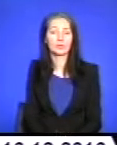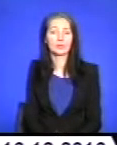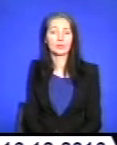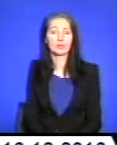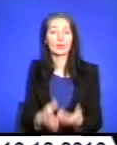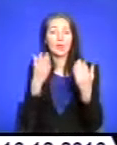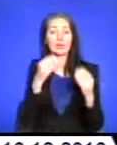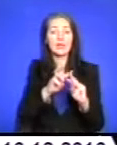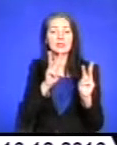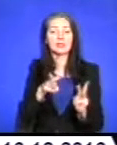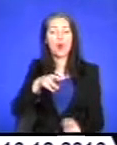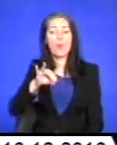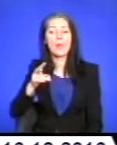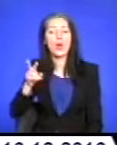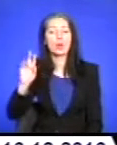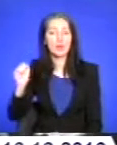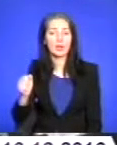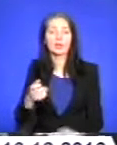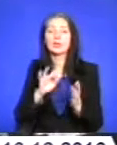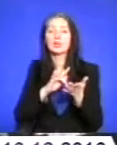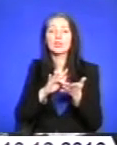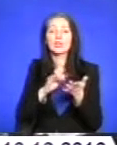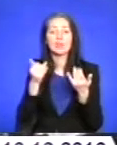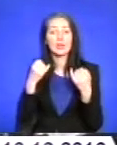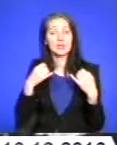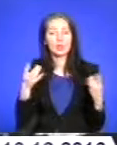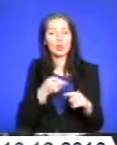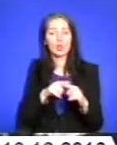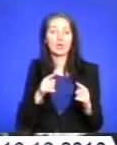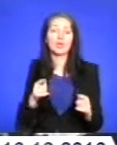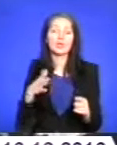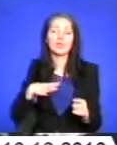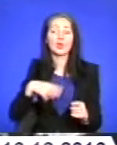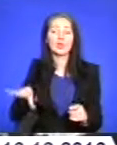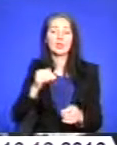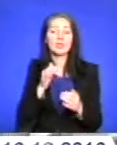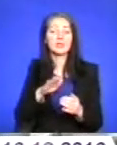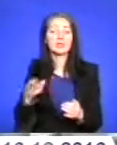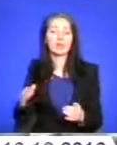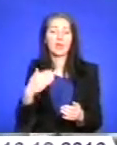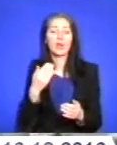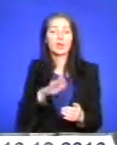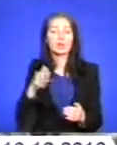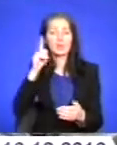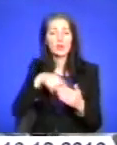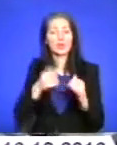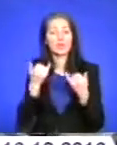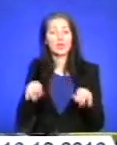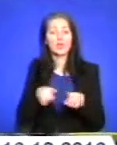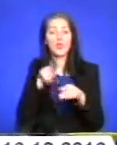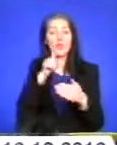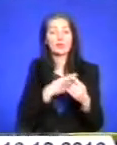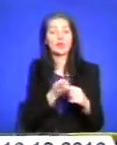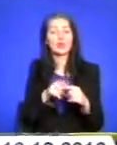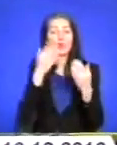День Святого Миколая – чарівне свято, на яке з нетерпінням чекають усі діти. Вони вірять у диво та впевнені, що саме цього дня здійснюються